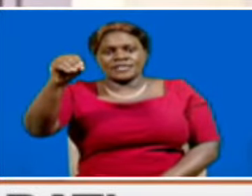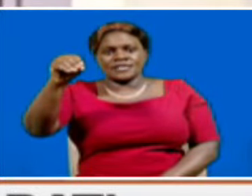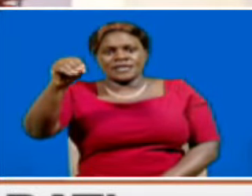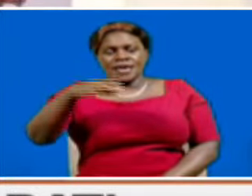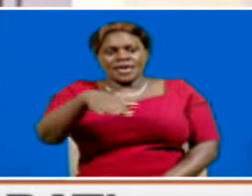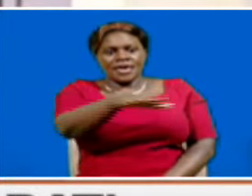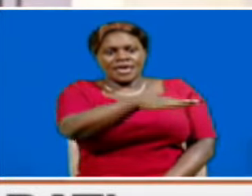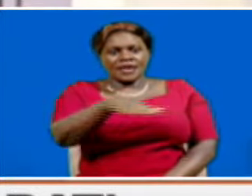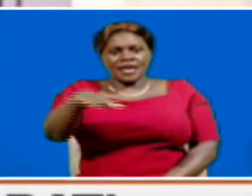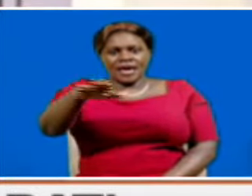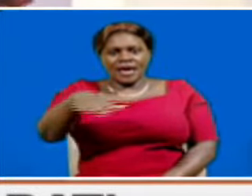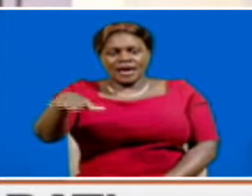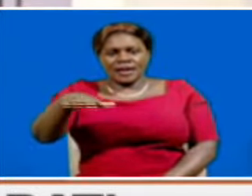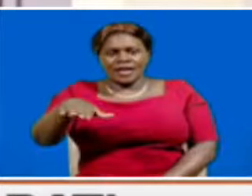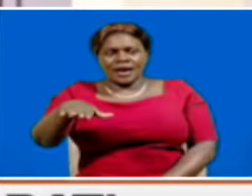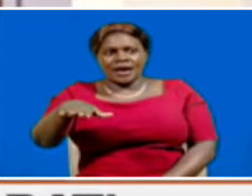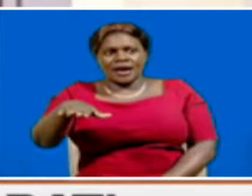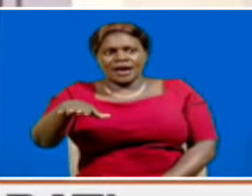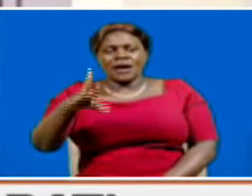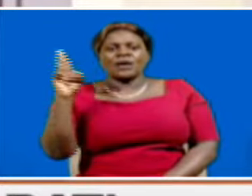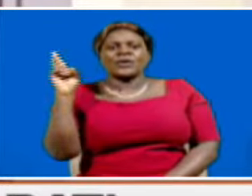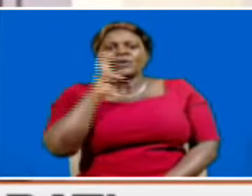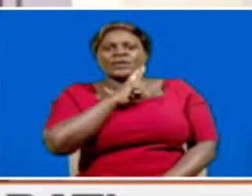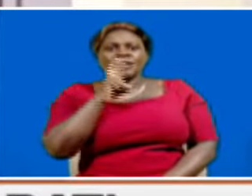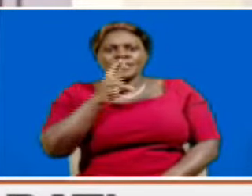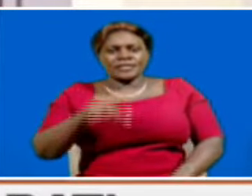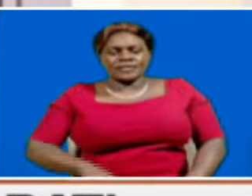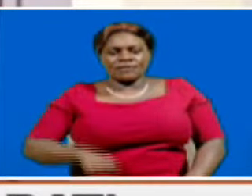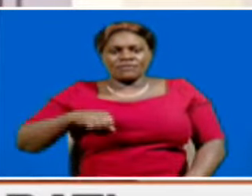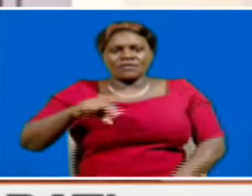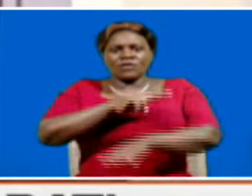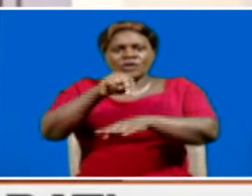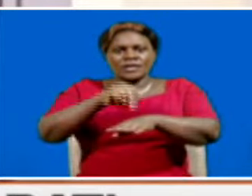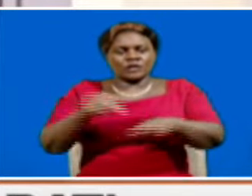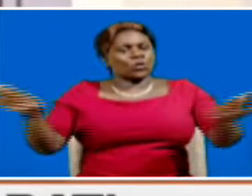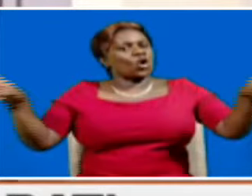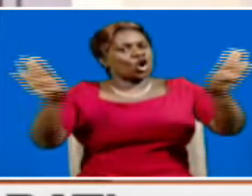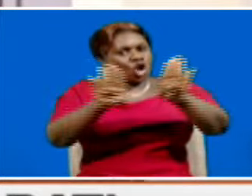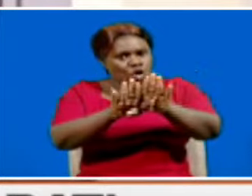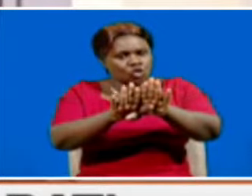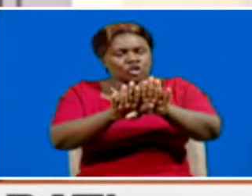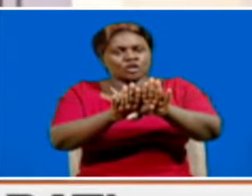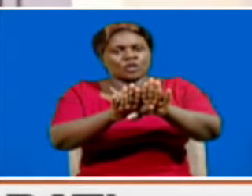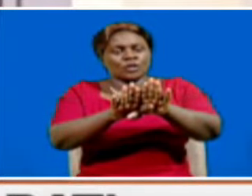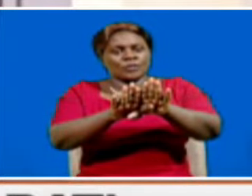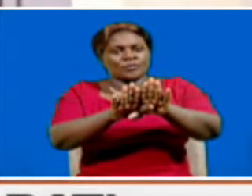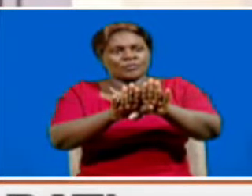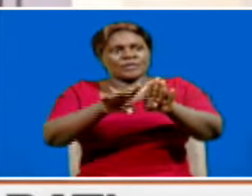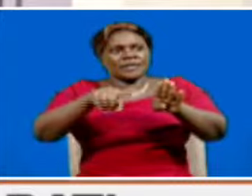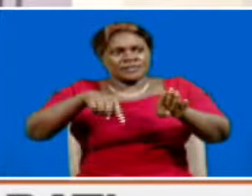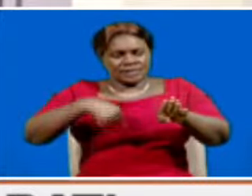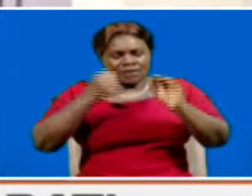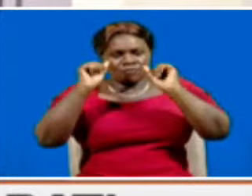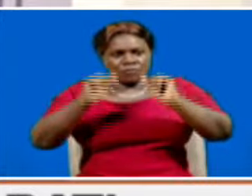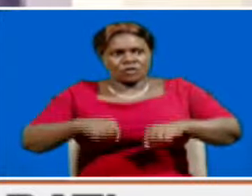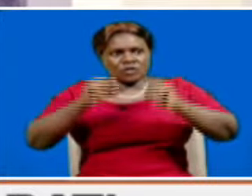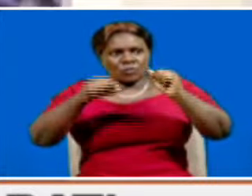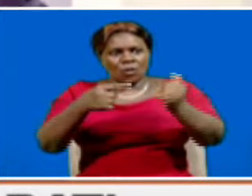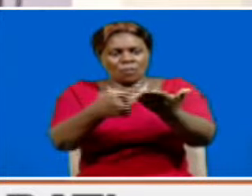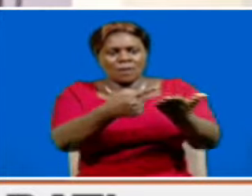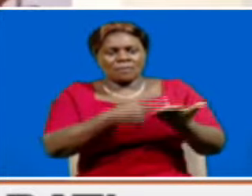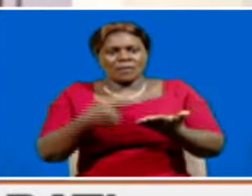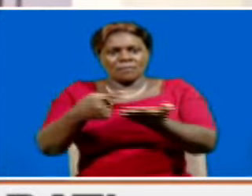outlets, buildings, facilities are threatening the survival of the nation, we shut them up, we shut them down. We will be able to discuss these